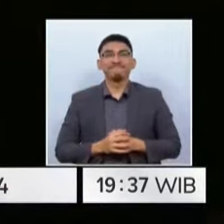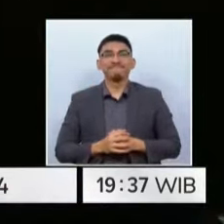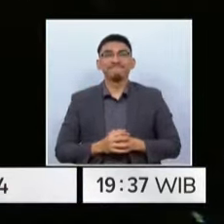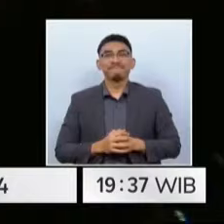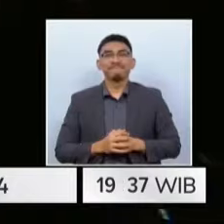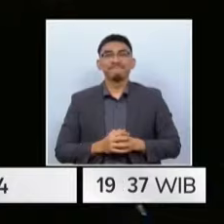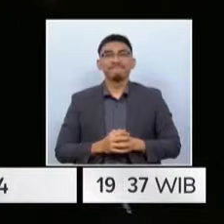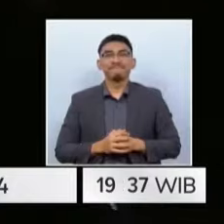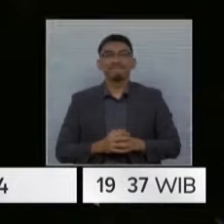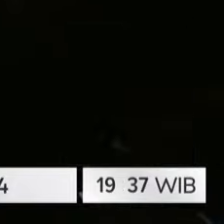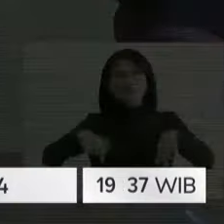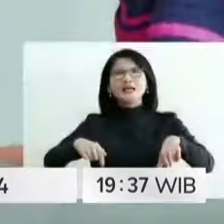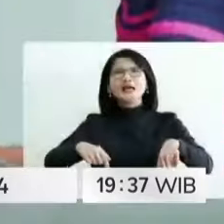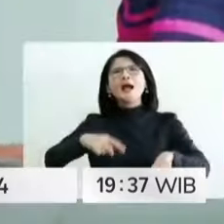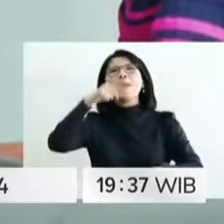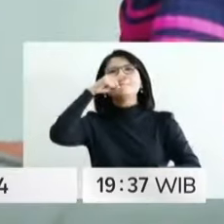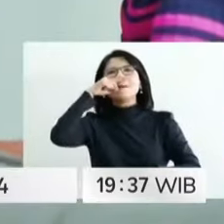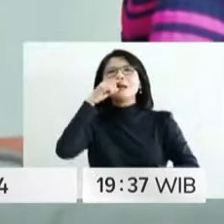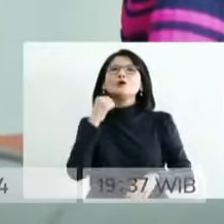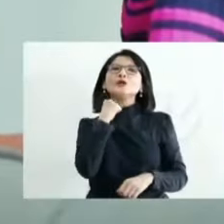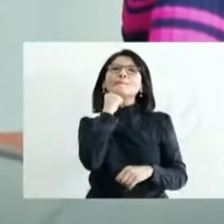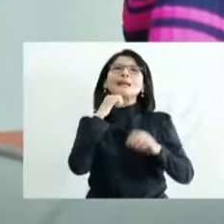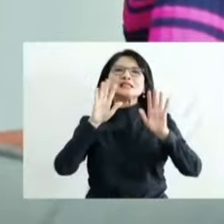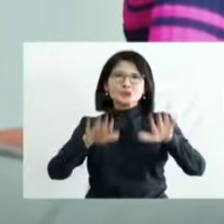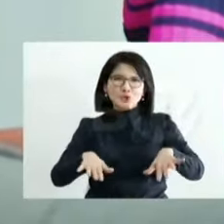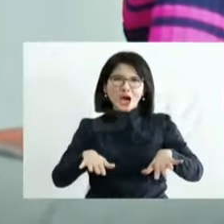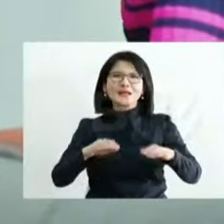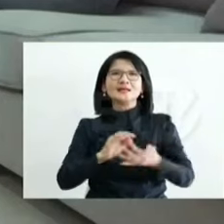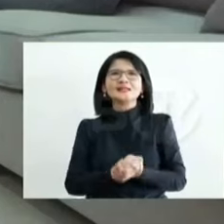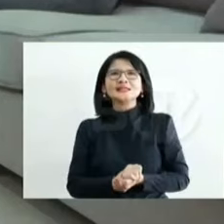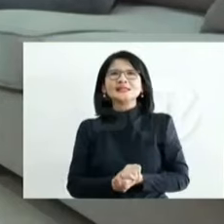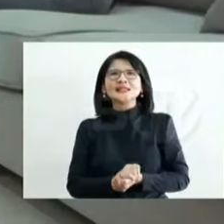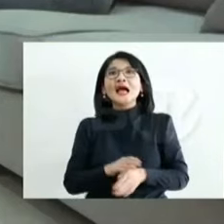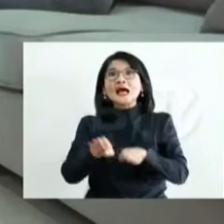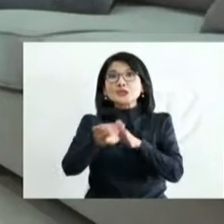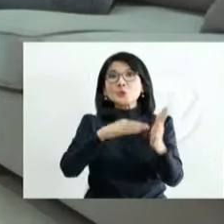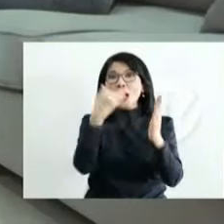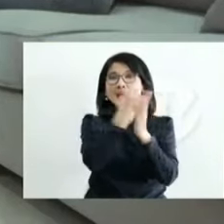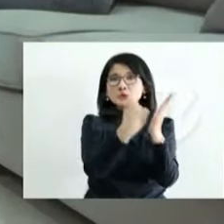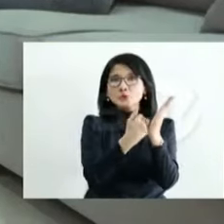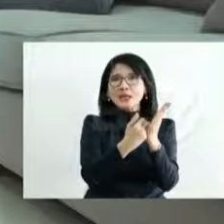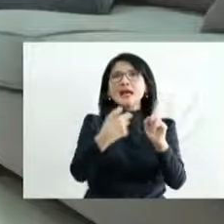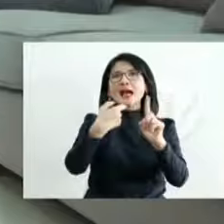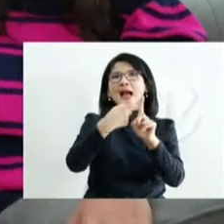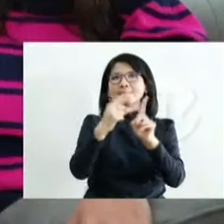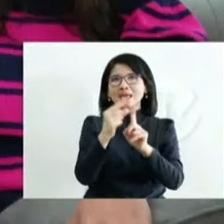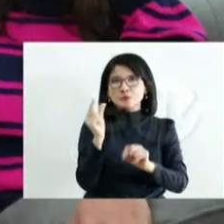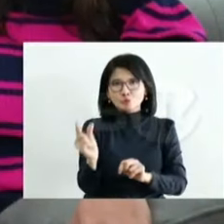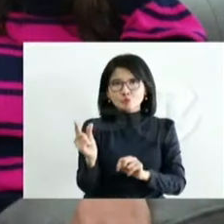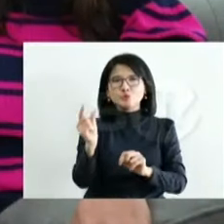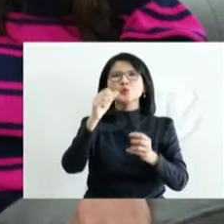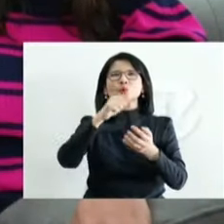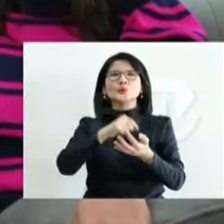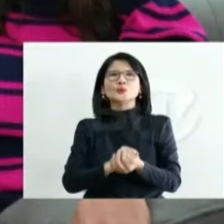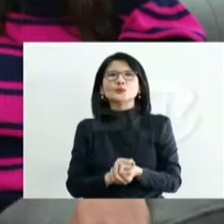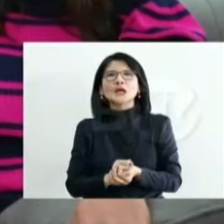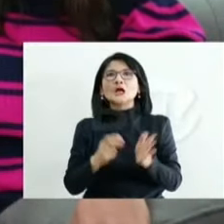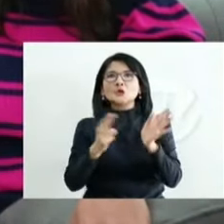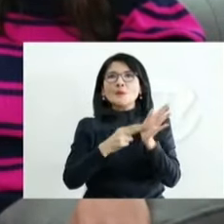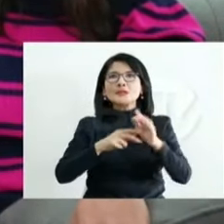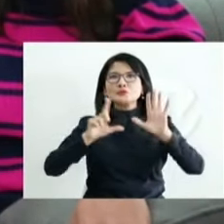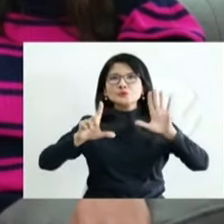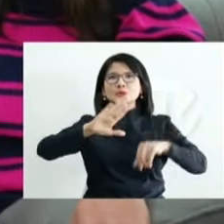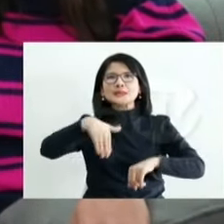2024 ya sekarang kan Bapak sudah jadi pensiunar sesuai dengan PKPU atau peraturan Komisi Pemilihan